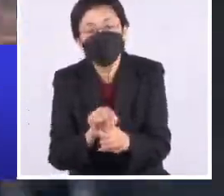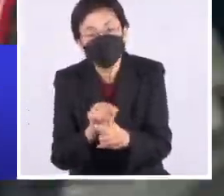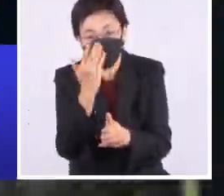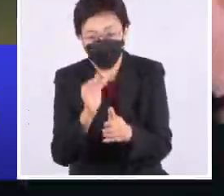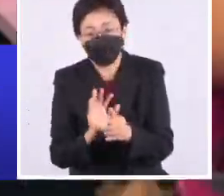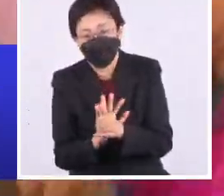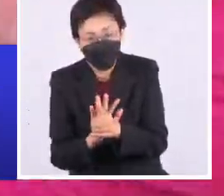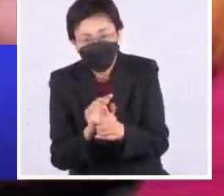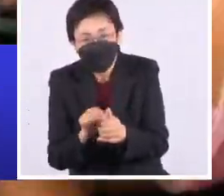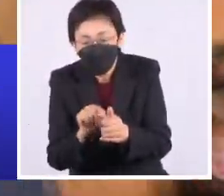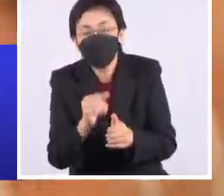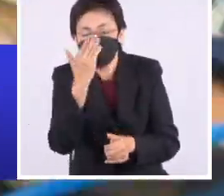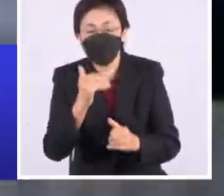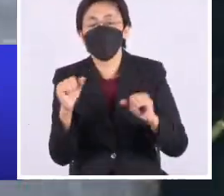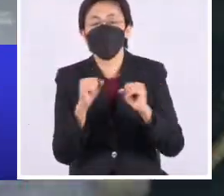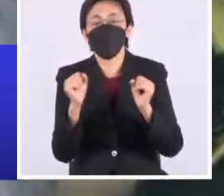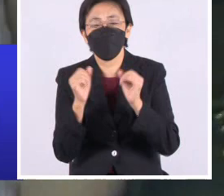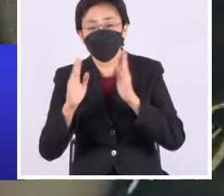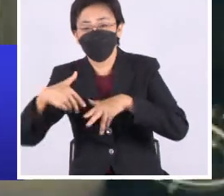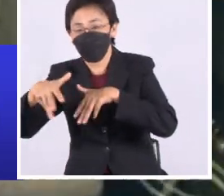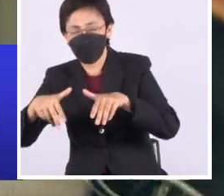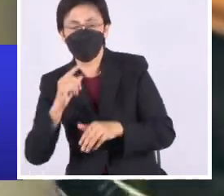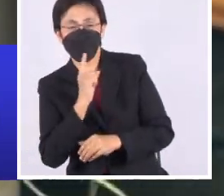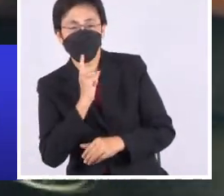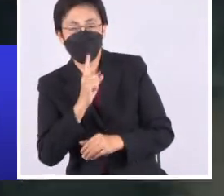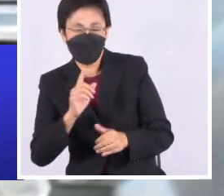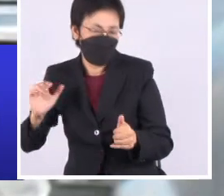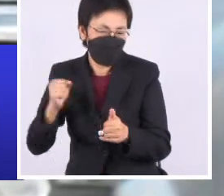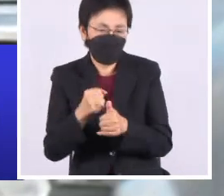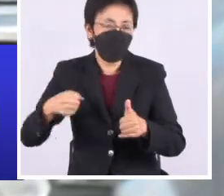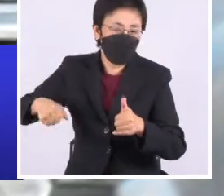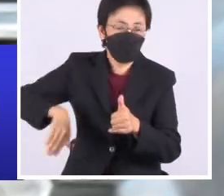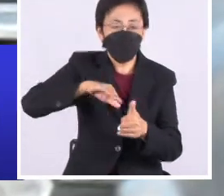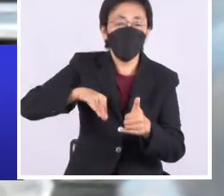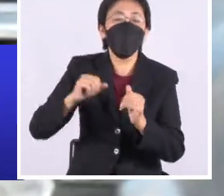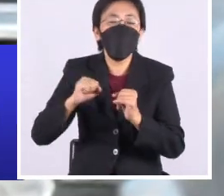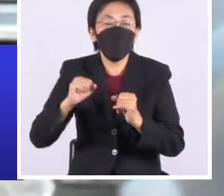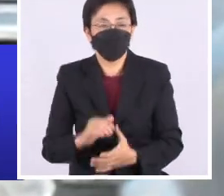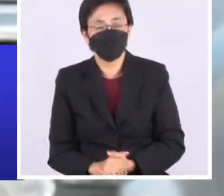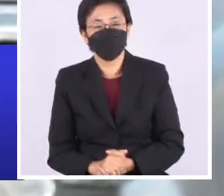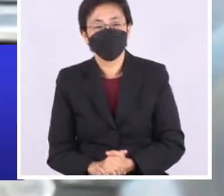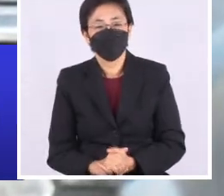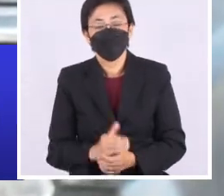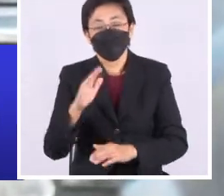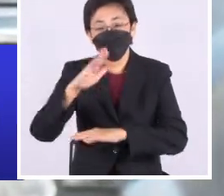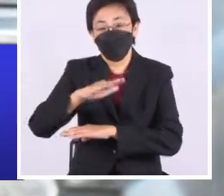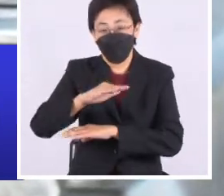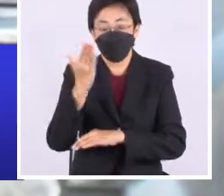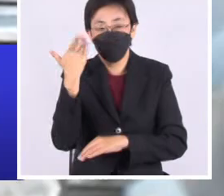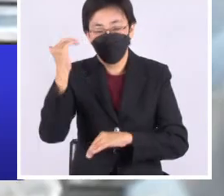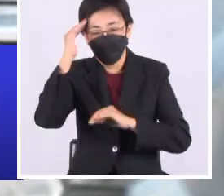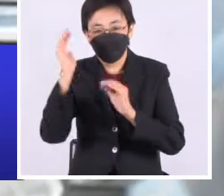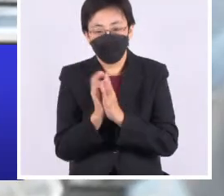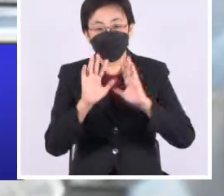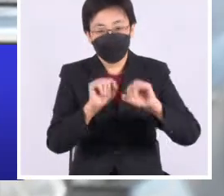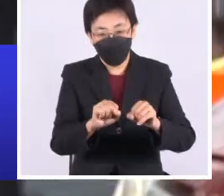ว่าเกรงว่าจะถูกประชาทันจากคนที่ไปยืนดูนะครับทีนี้เนี่ยเมื่อช่วงบ่ายของเมื่อวานนี้นะครับหลังจากที่ตำรวจควบคุม